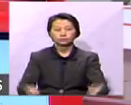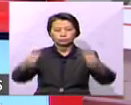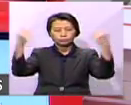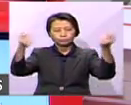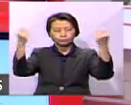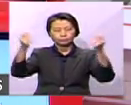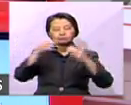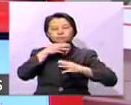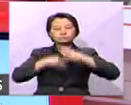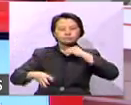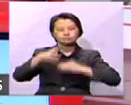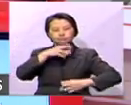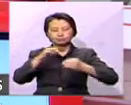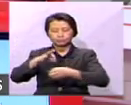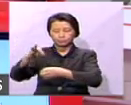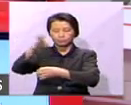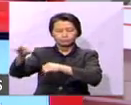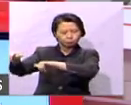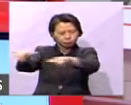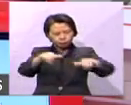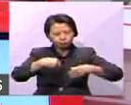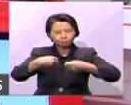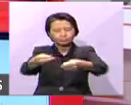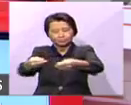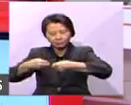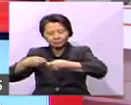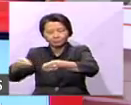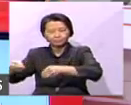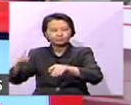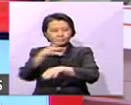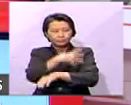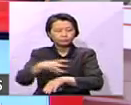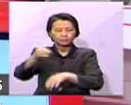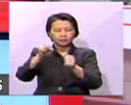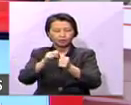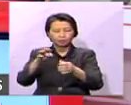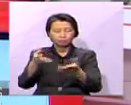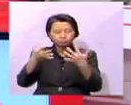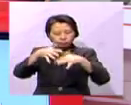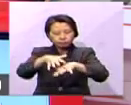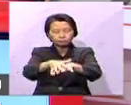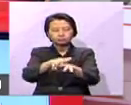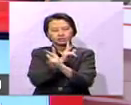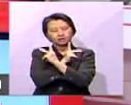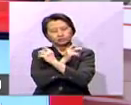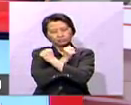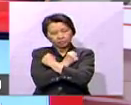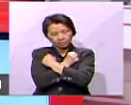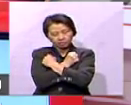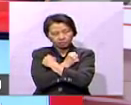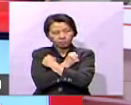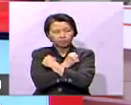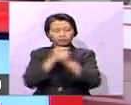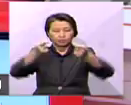Sambutan Christmas membawa semangat saling memberi antara satu sama lain di samping menyemai nilai kasih sayang.